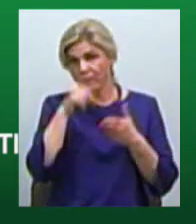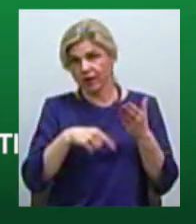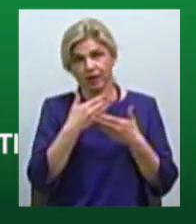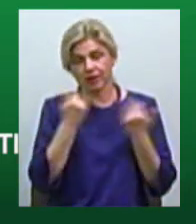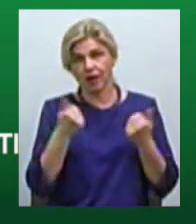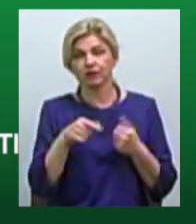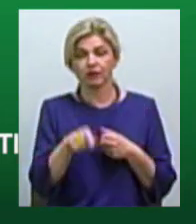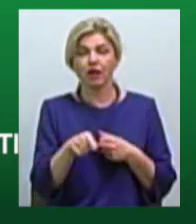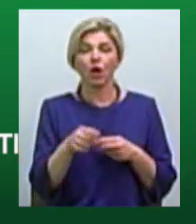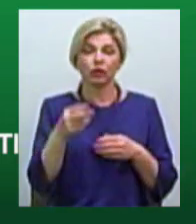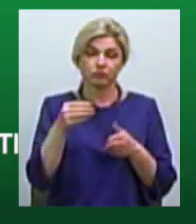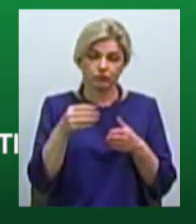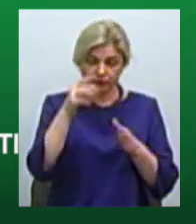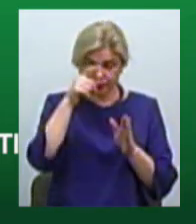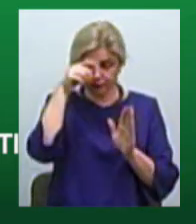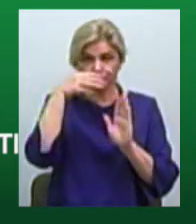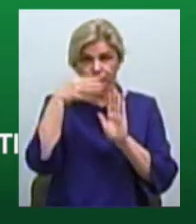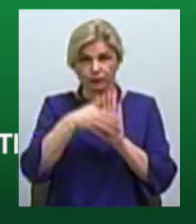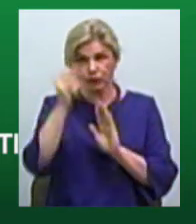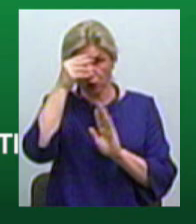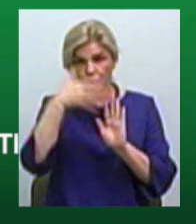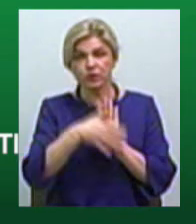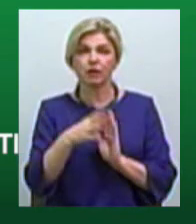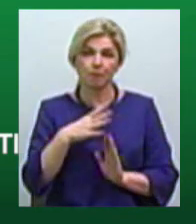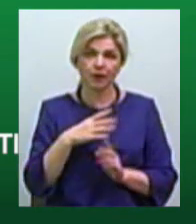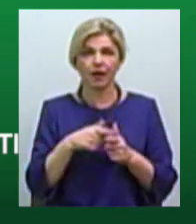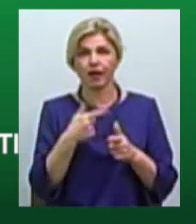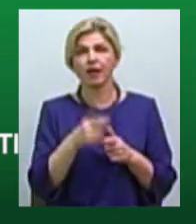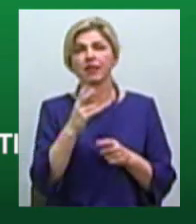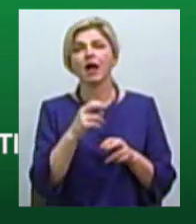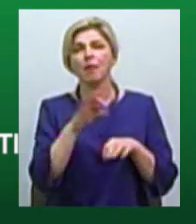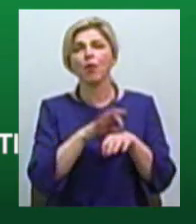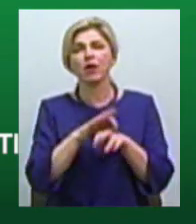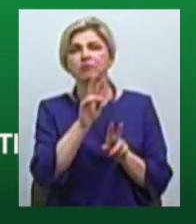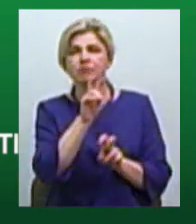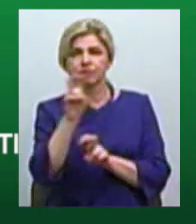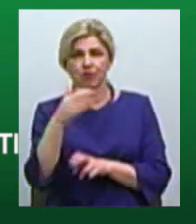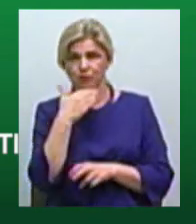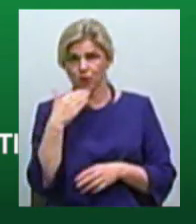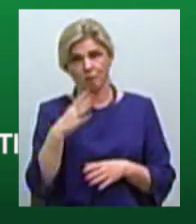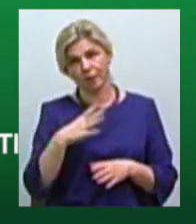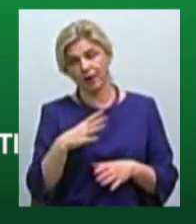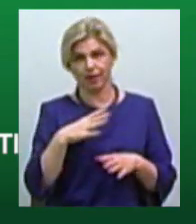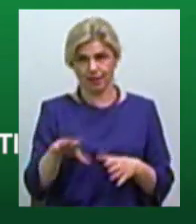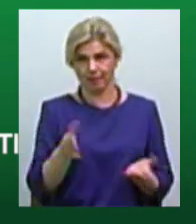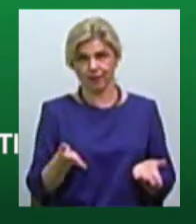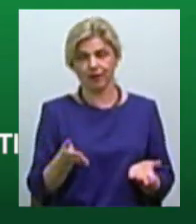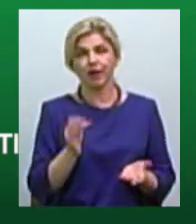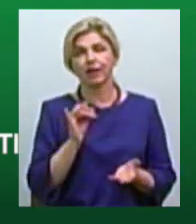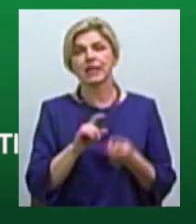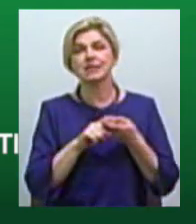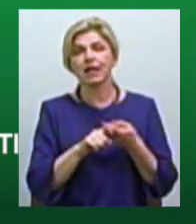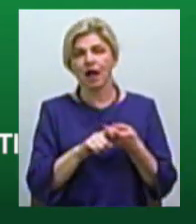лейкоз, бруцельоз, туберкульоз, вакциновані вони проти сибірської виразки. Є ймовірність зараження від даної